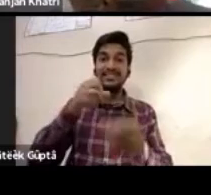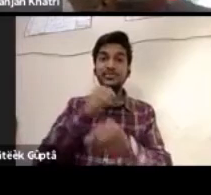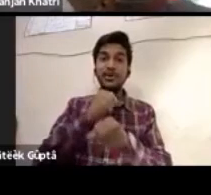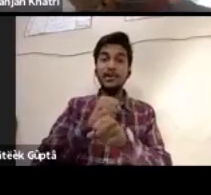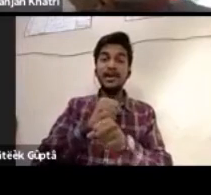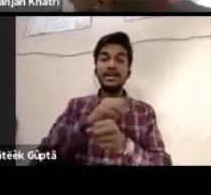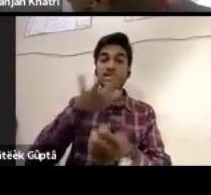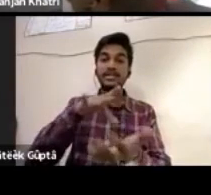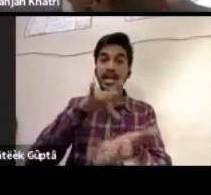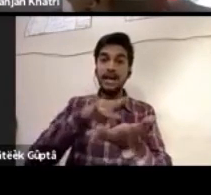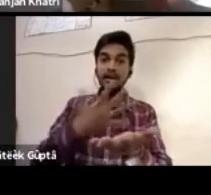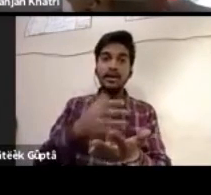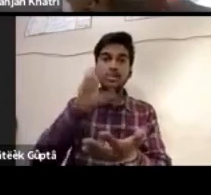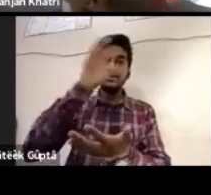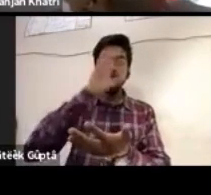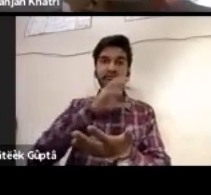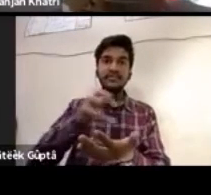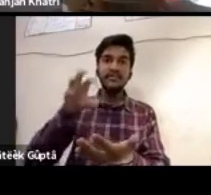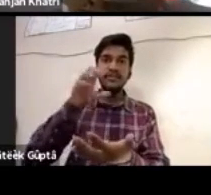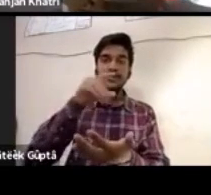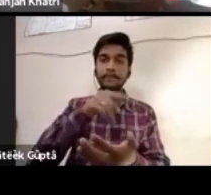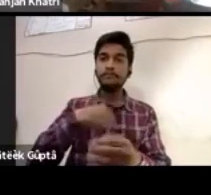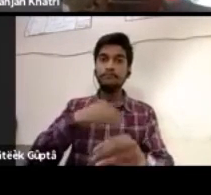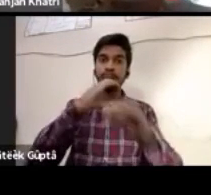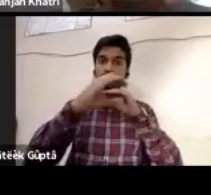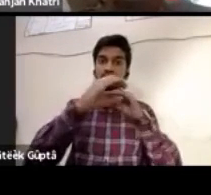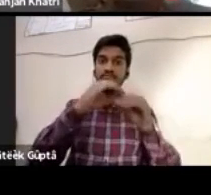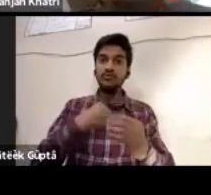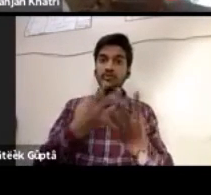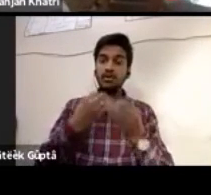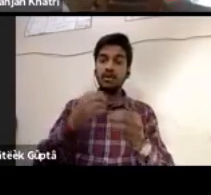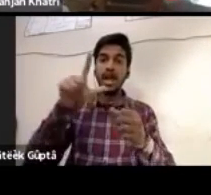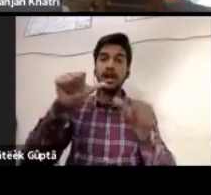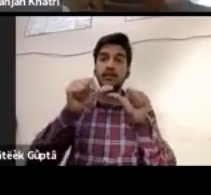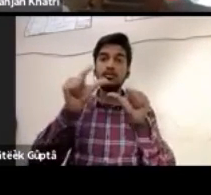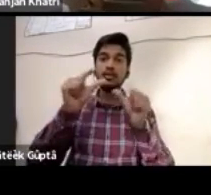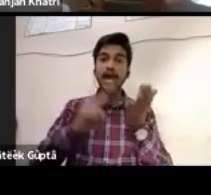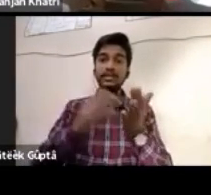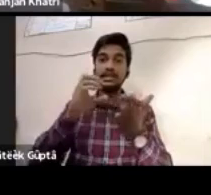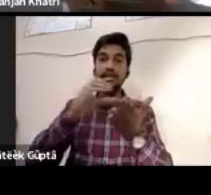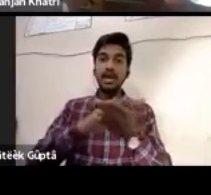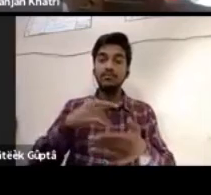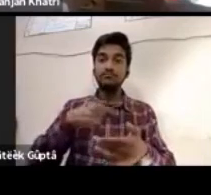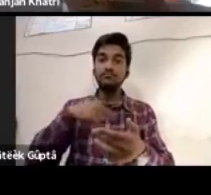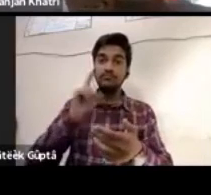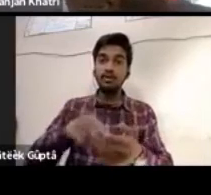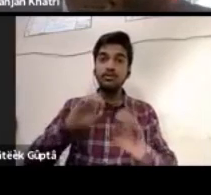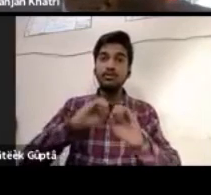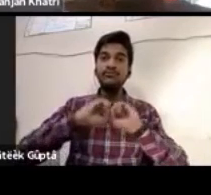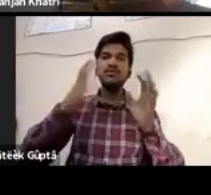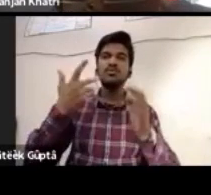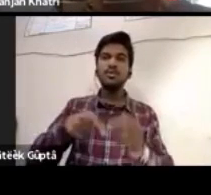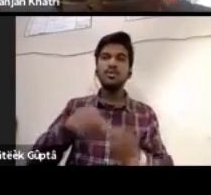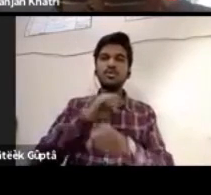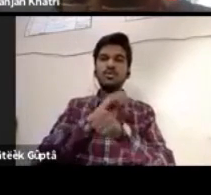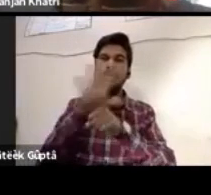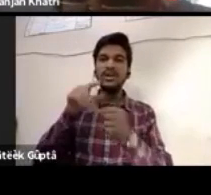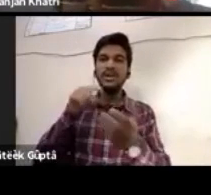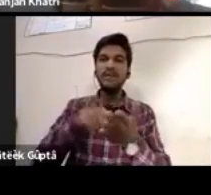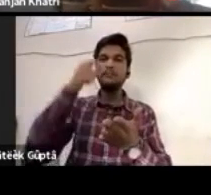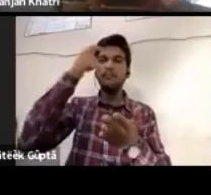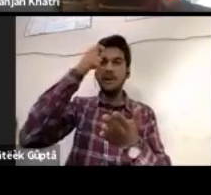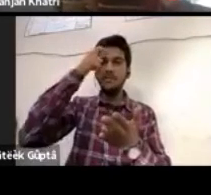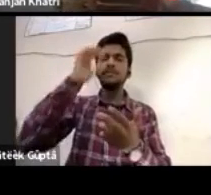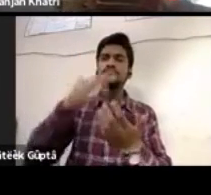राज्य सरकारों के साथ में इसको लॉन्च करने का प्लान किया है कमिंग डेज में. बिकॉज ऑफ कोविड थोड़ा समय लग रहा है, बट हम इसको